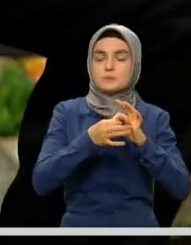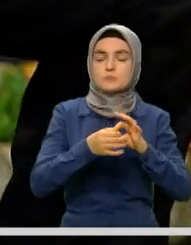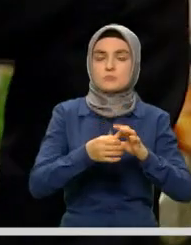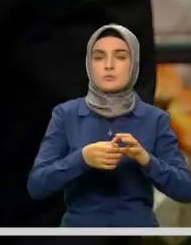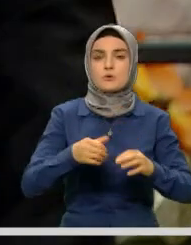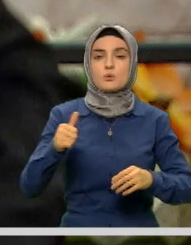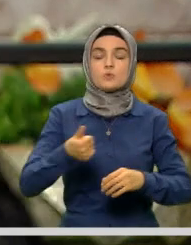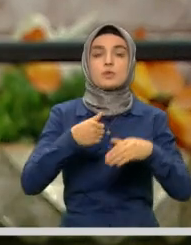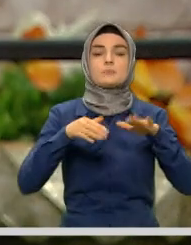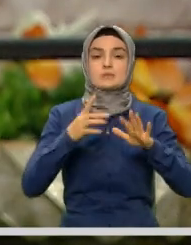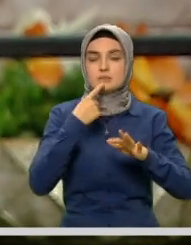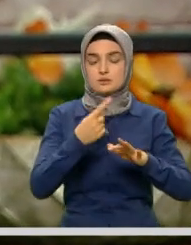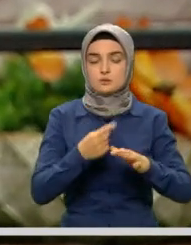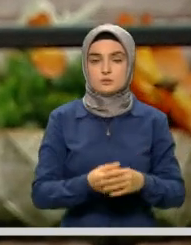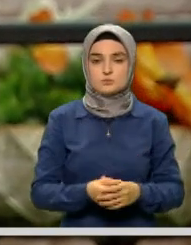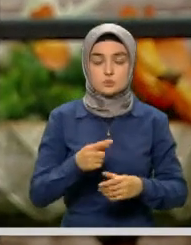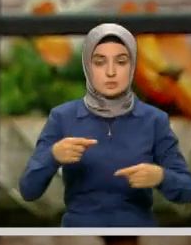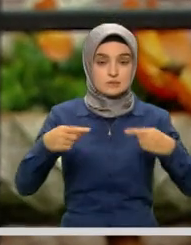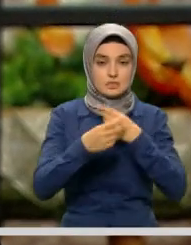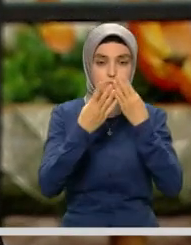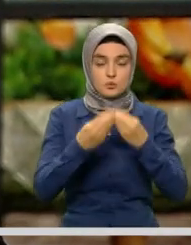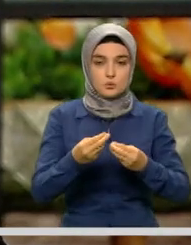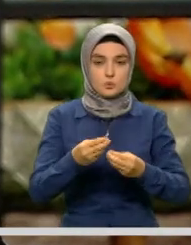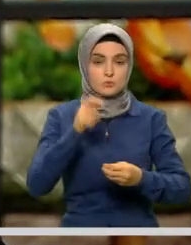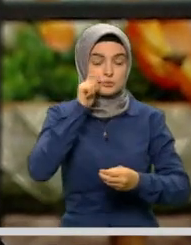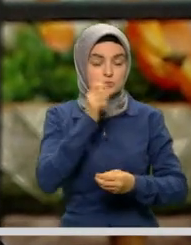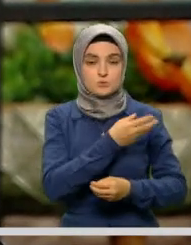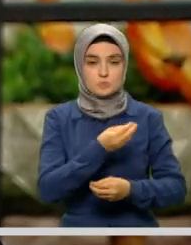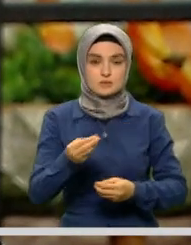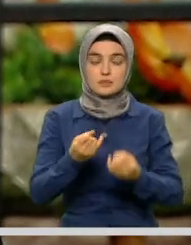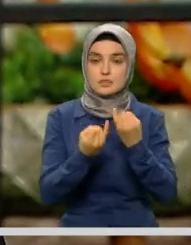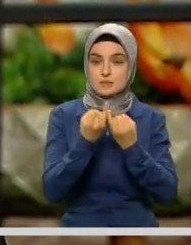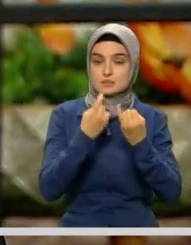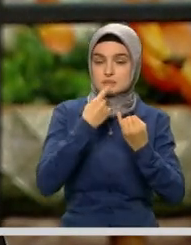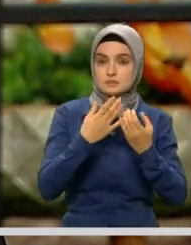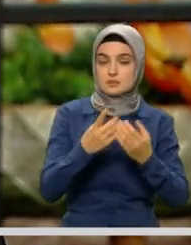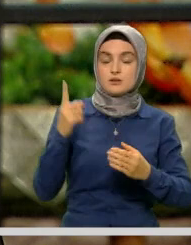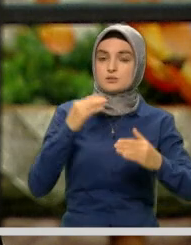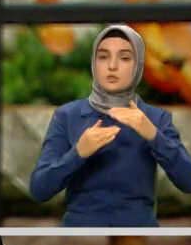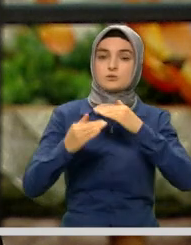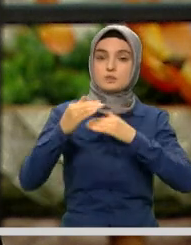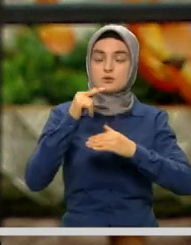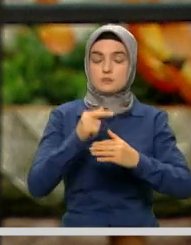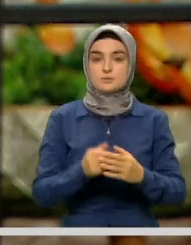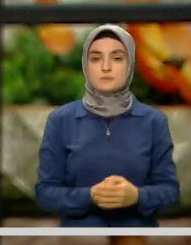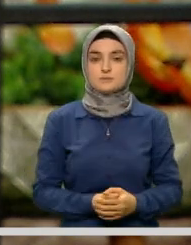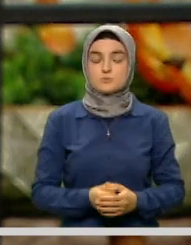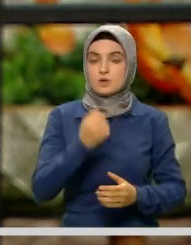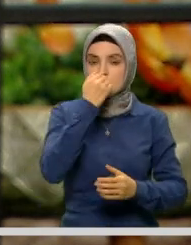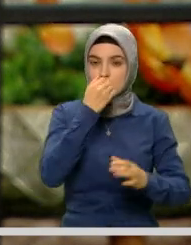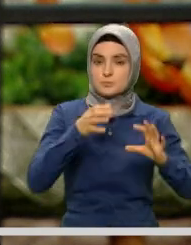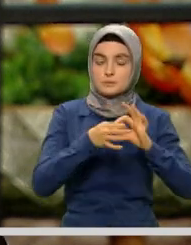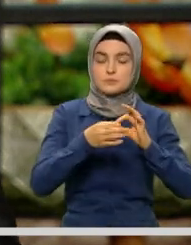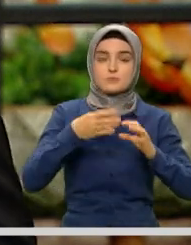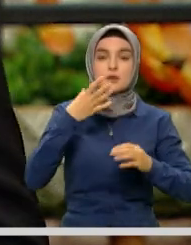tersi olarak innemel müminune ihvetün, müminler kardeştir derken de efendim Cenab-ı Hak burada kan bağından